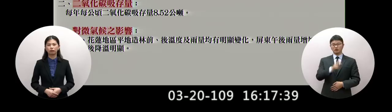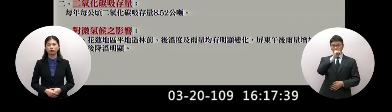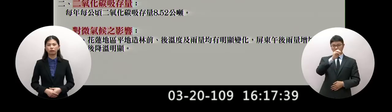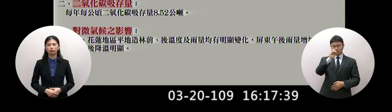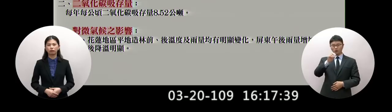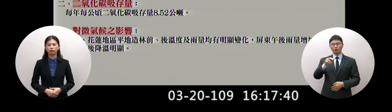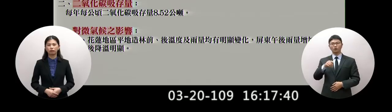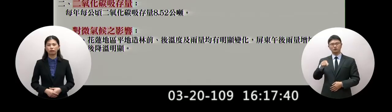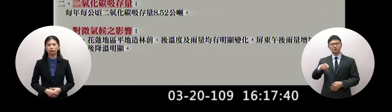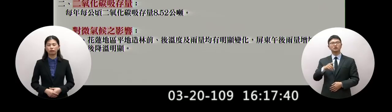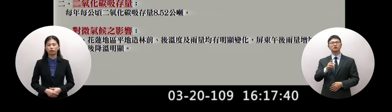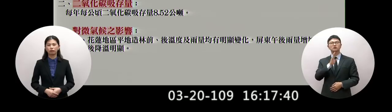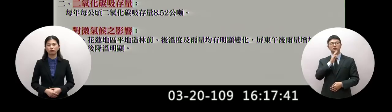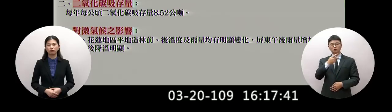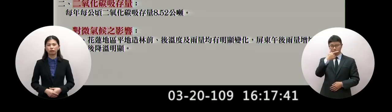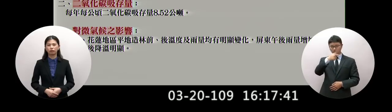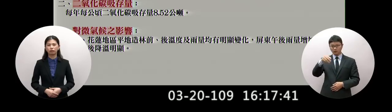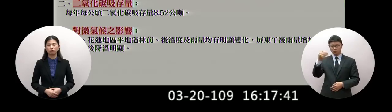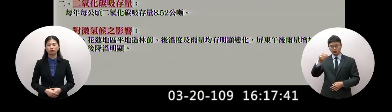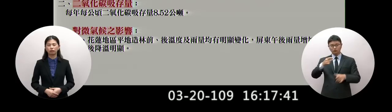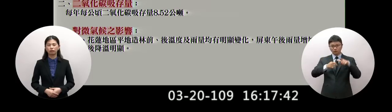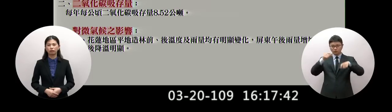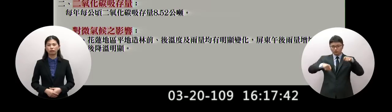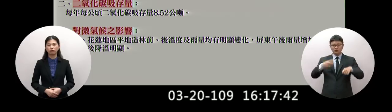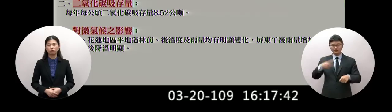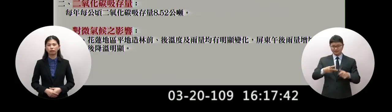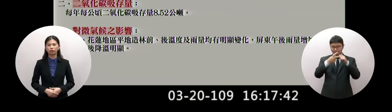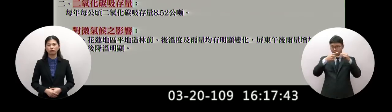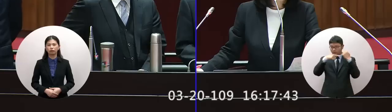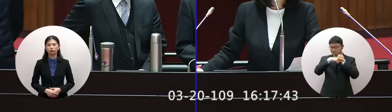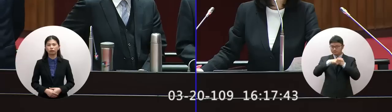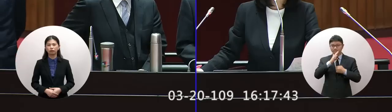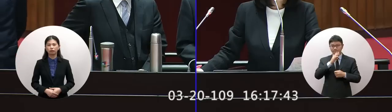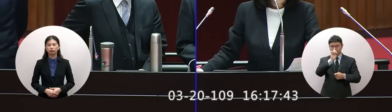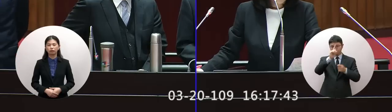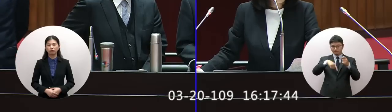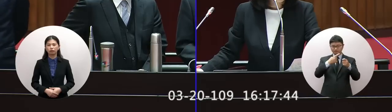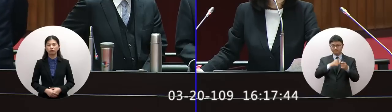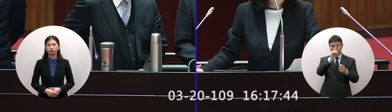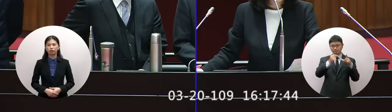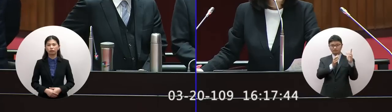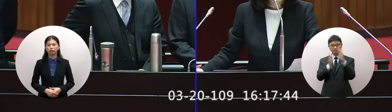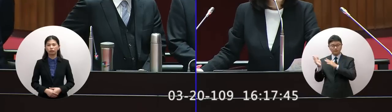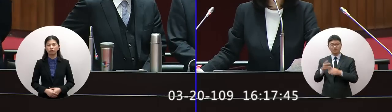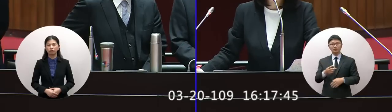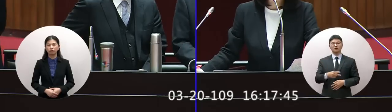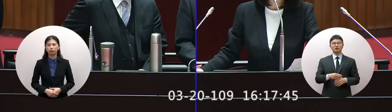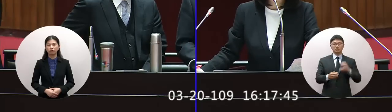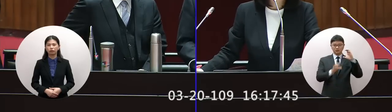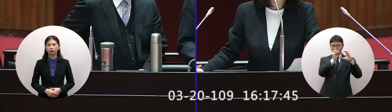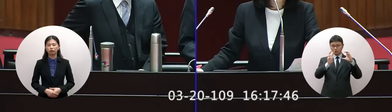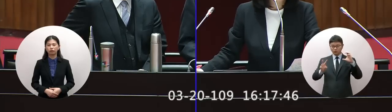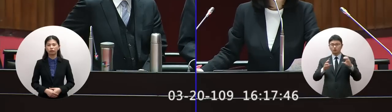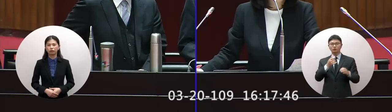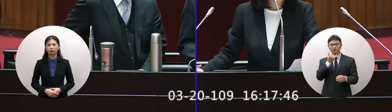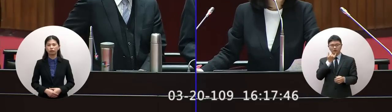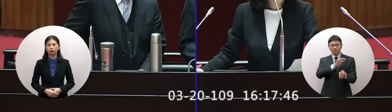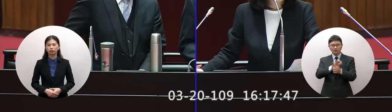物6.52公斤。第二个研究调查是每年每公顷二氧化碳的新存量